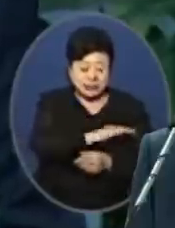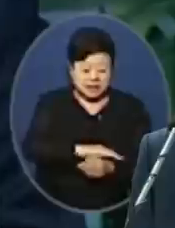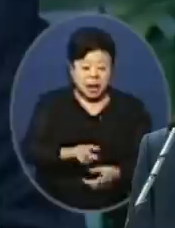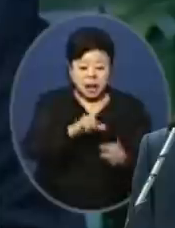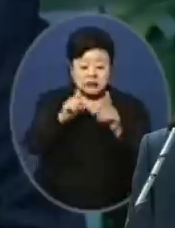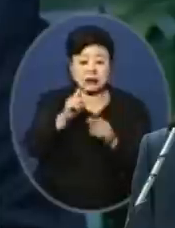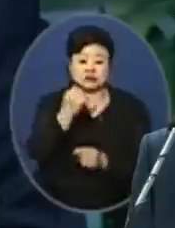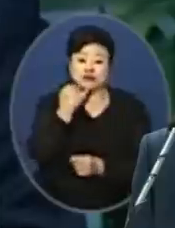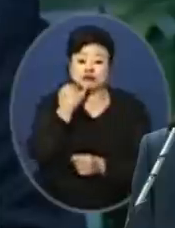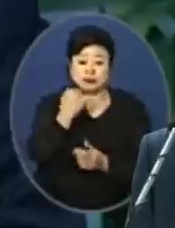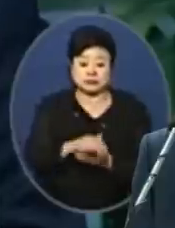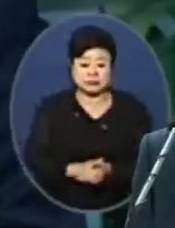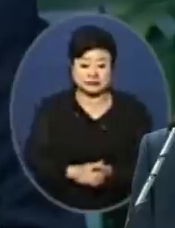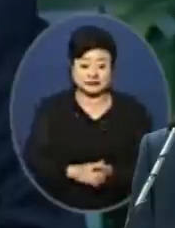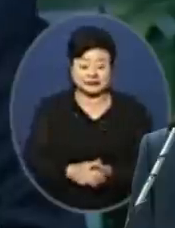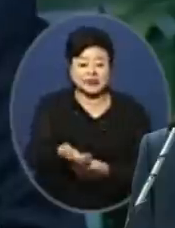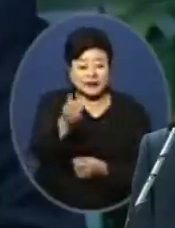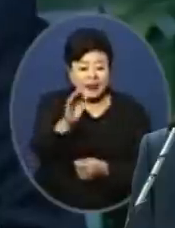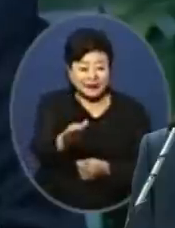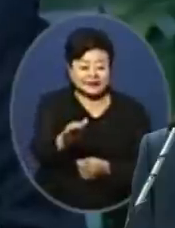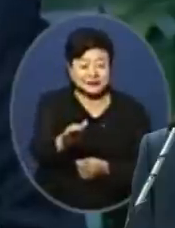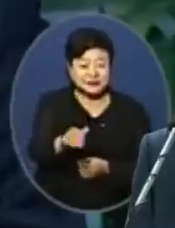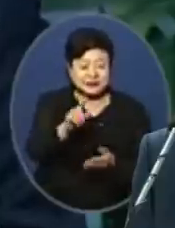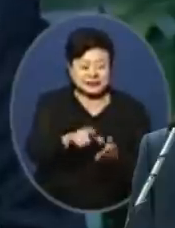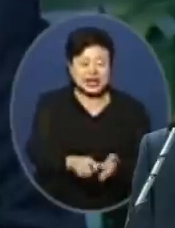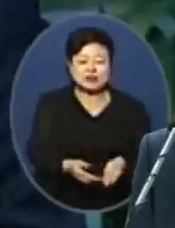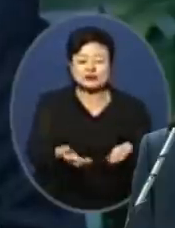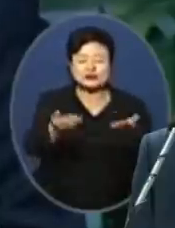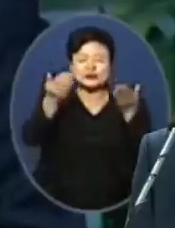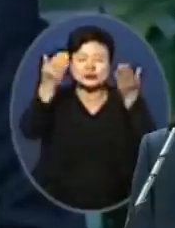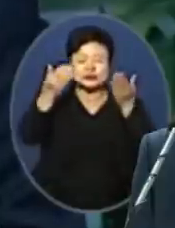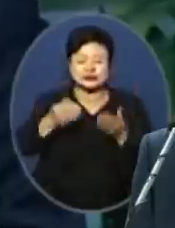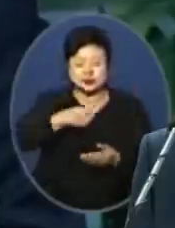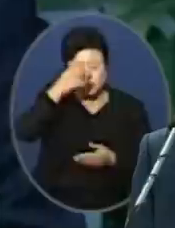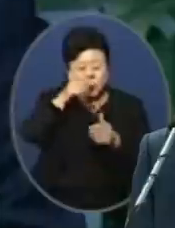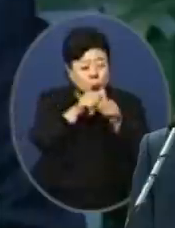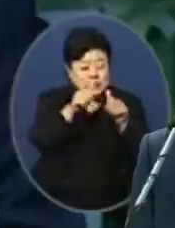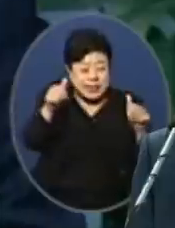살았어요. 그러나 세월이 흘러가서 요셉이